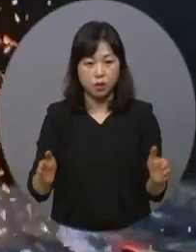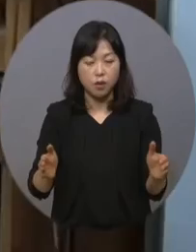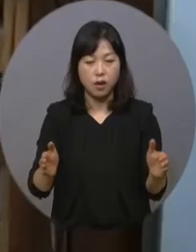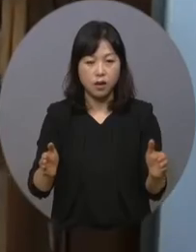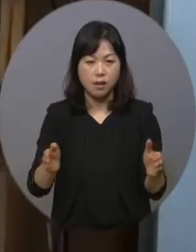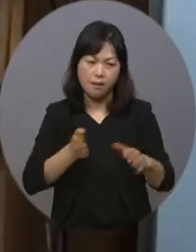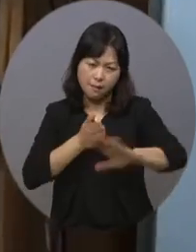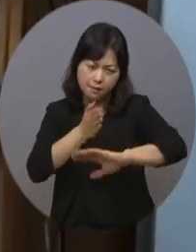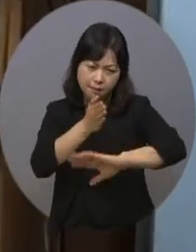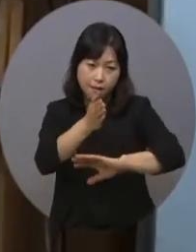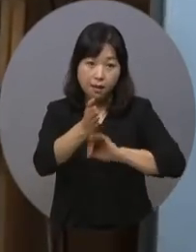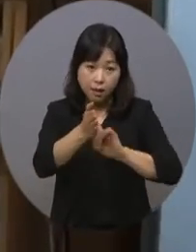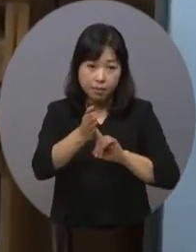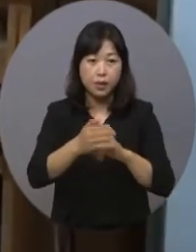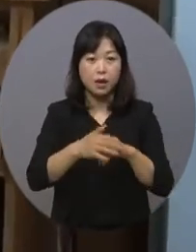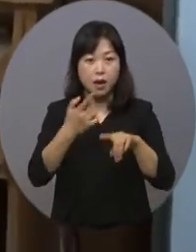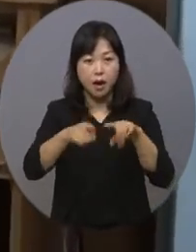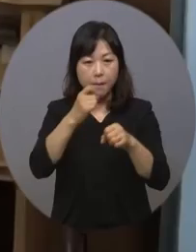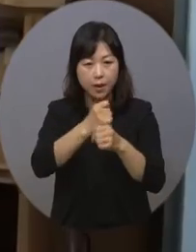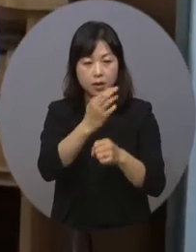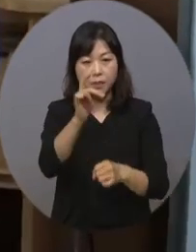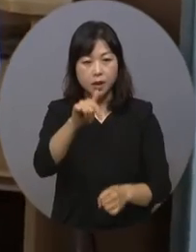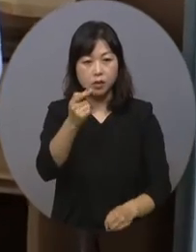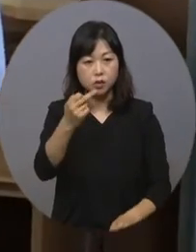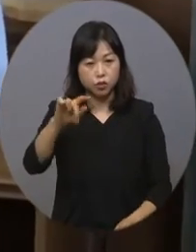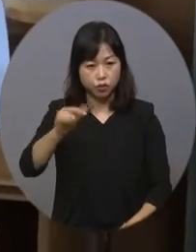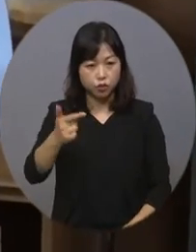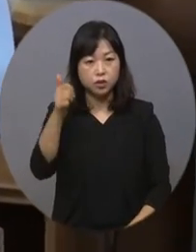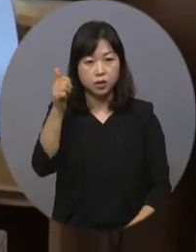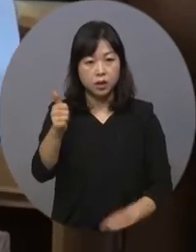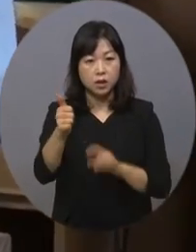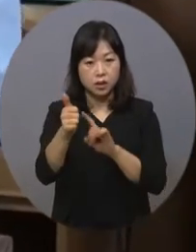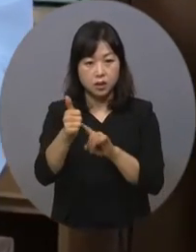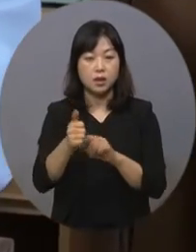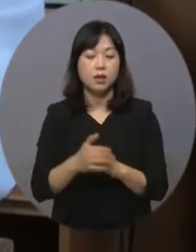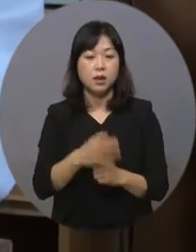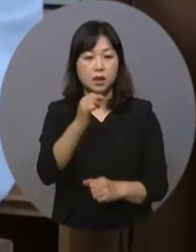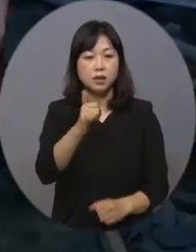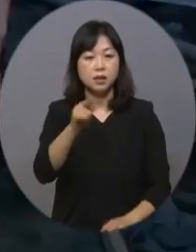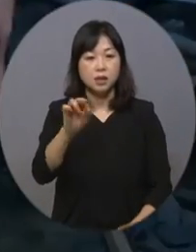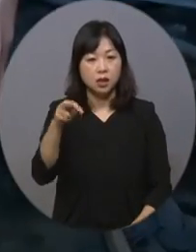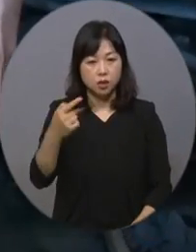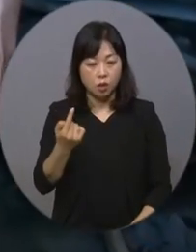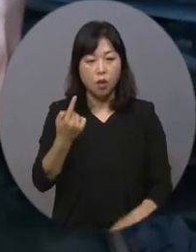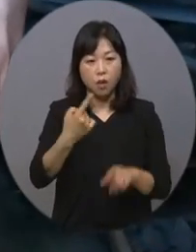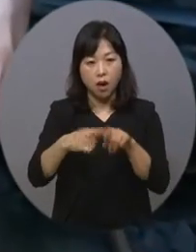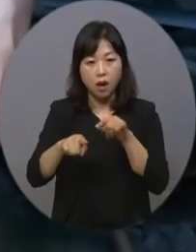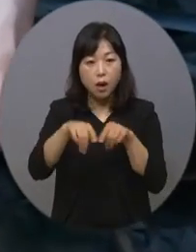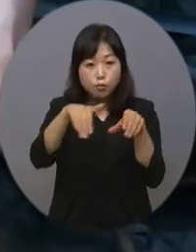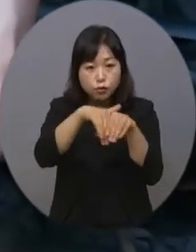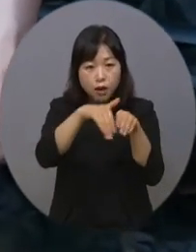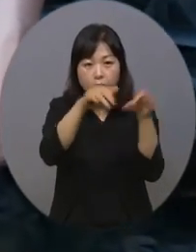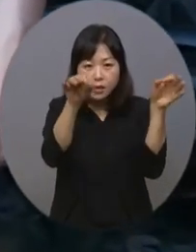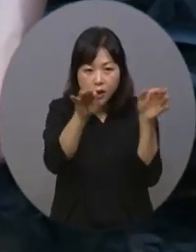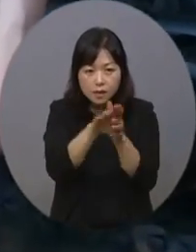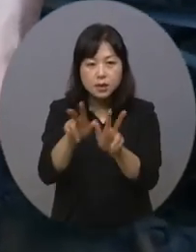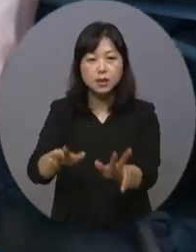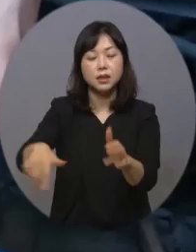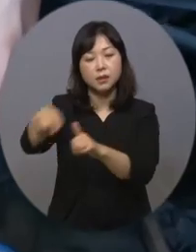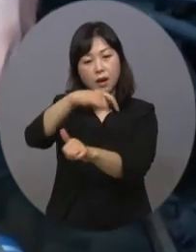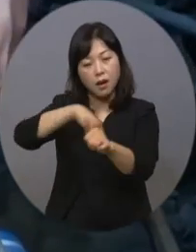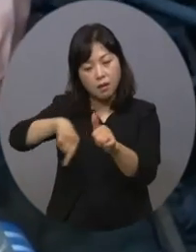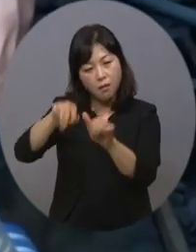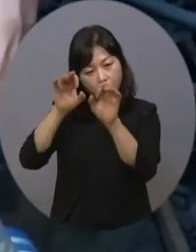외길을 걸어온 장도장 박종근 장인은 은장도에 대한 문화가 점점 사라져가고 있는